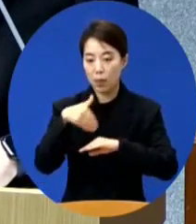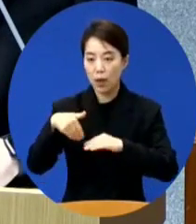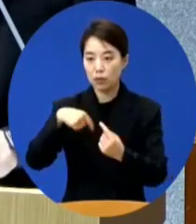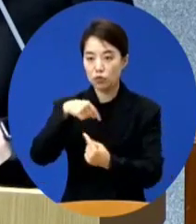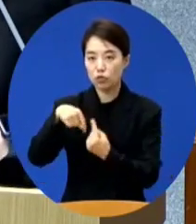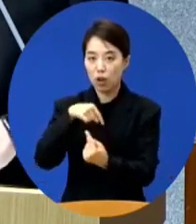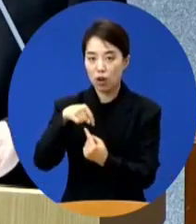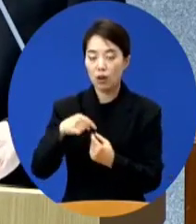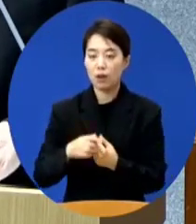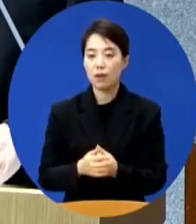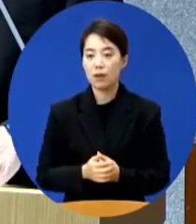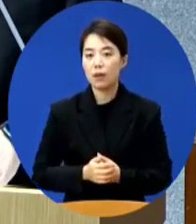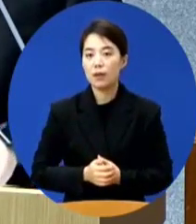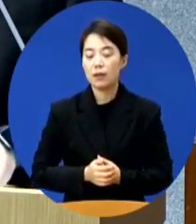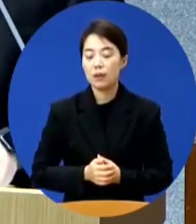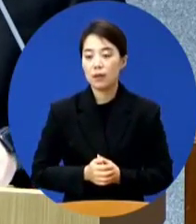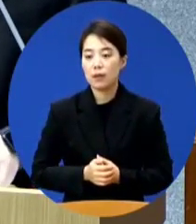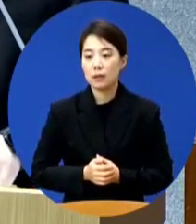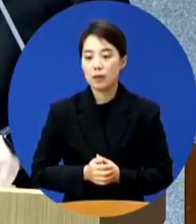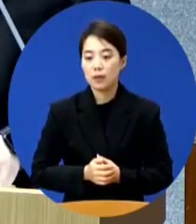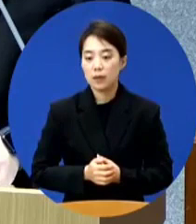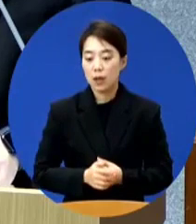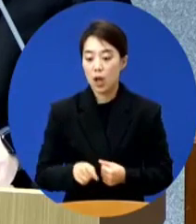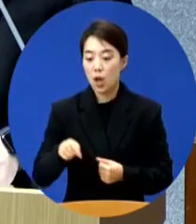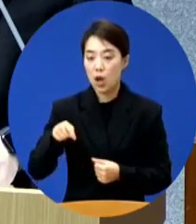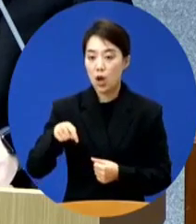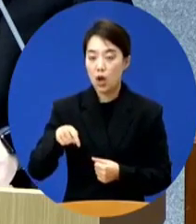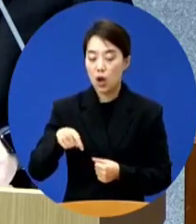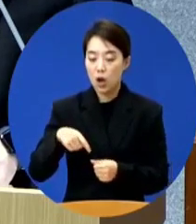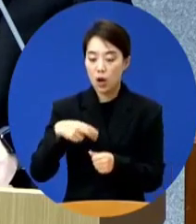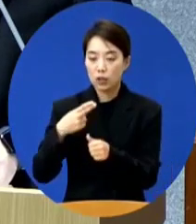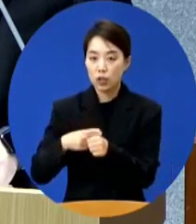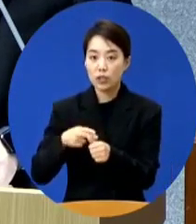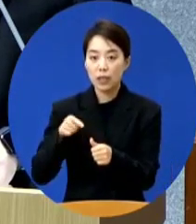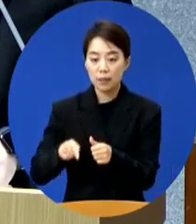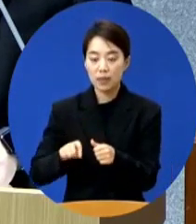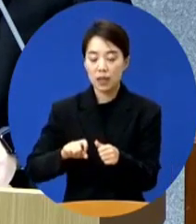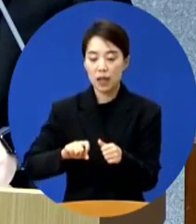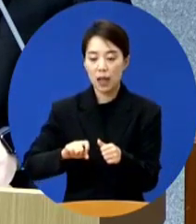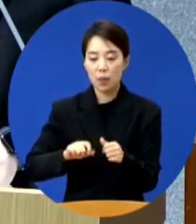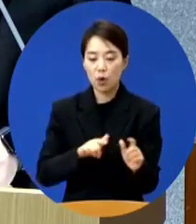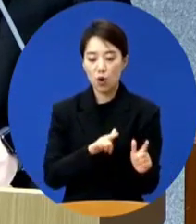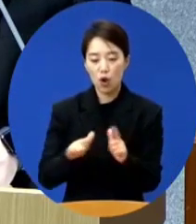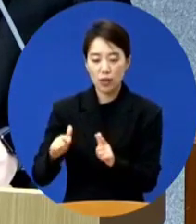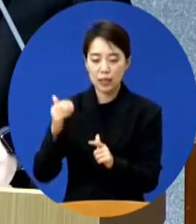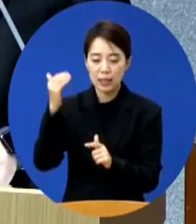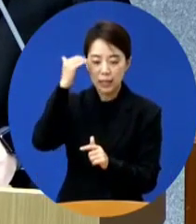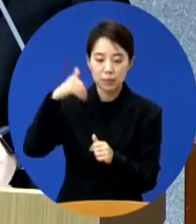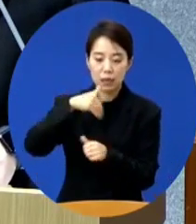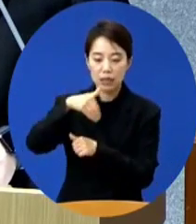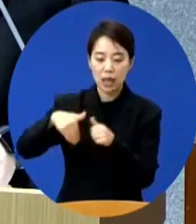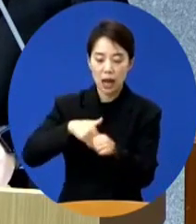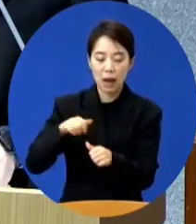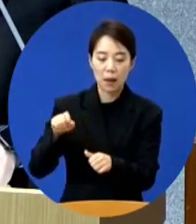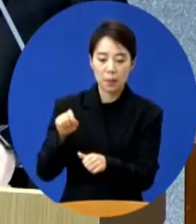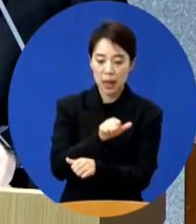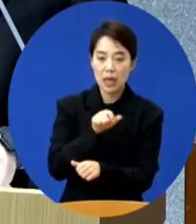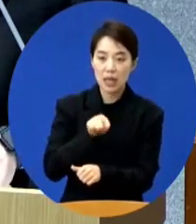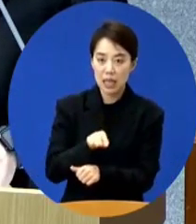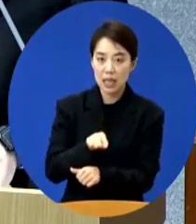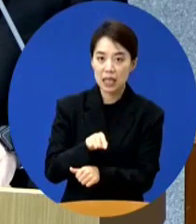운영을 해서, 가급적이면 현장에서 그 선생님들의 여러 가지 교권 침해 사례들을 좀 빠른 시일